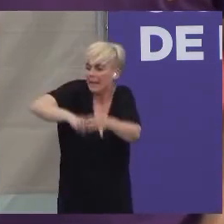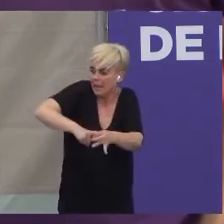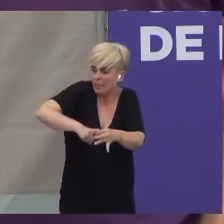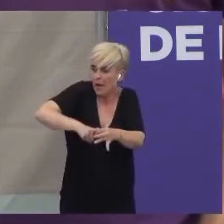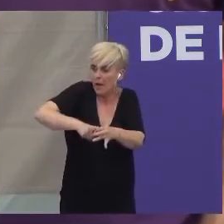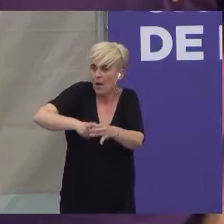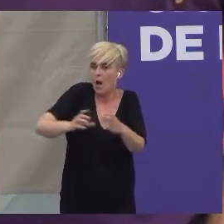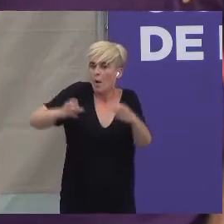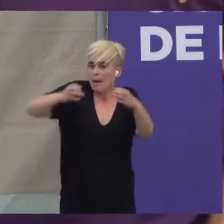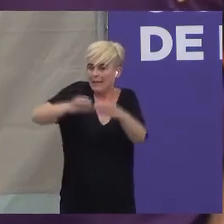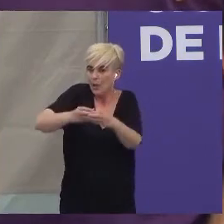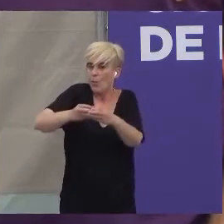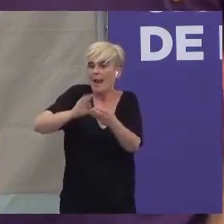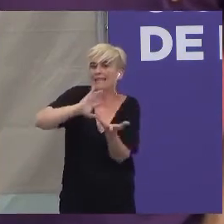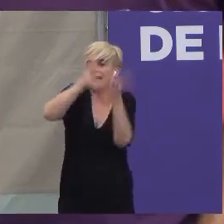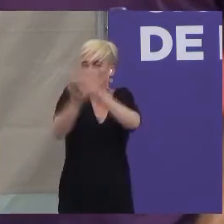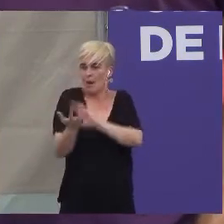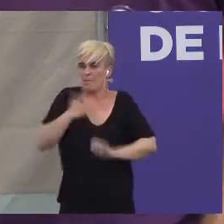transformació del nostre país.